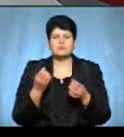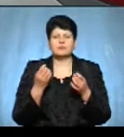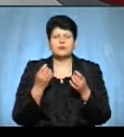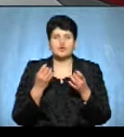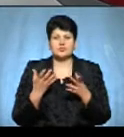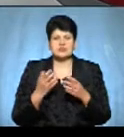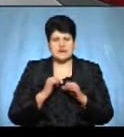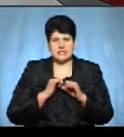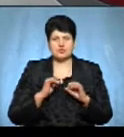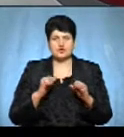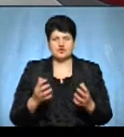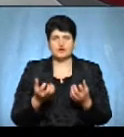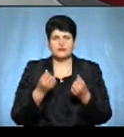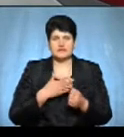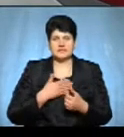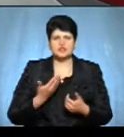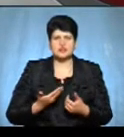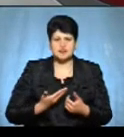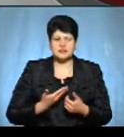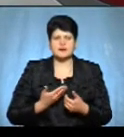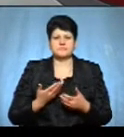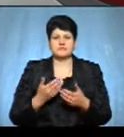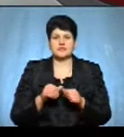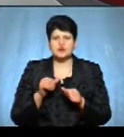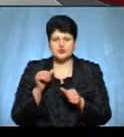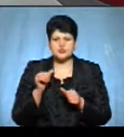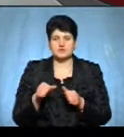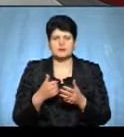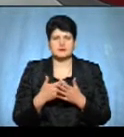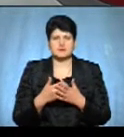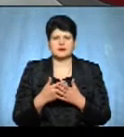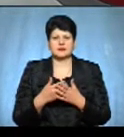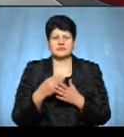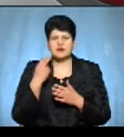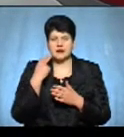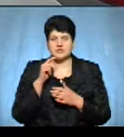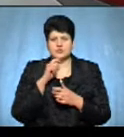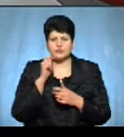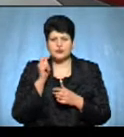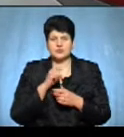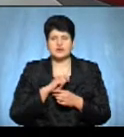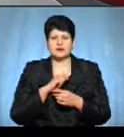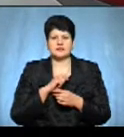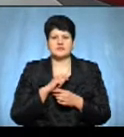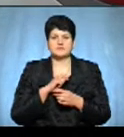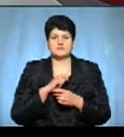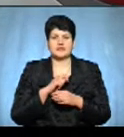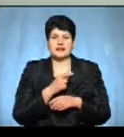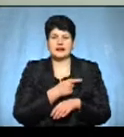просто героїчно рятували наші життя. Зокрема, наприклад, найкраща в Україні офтальмологічна